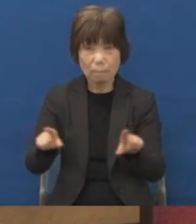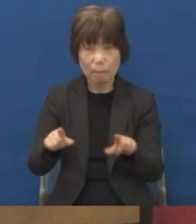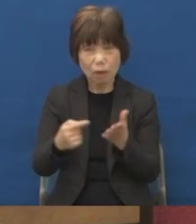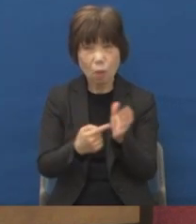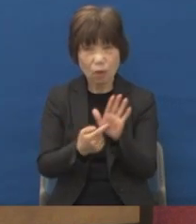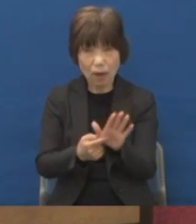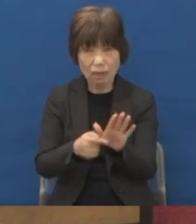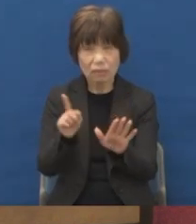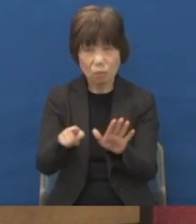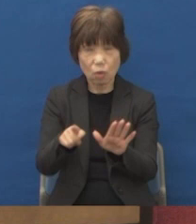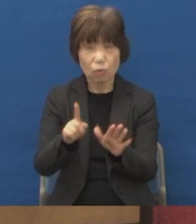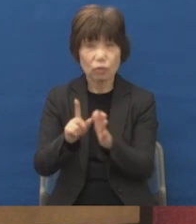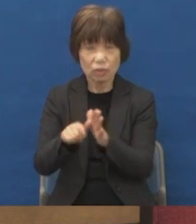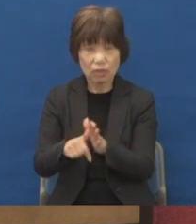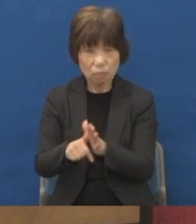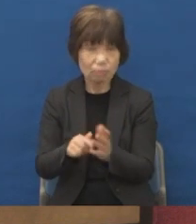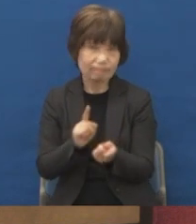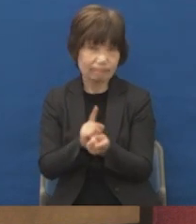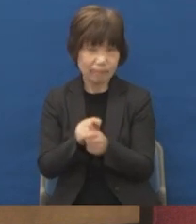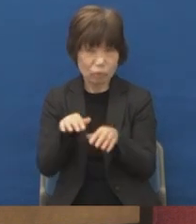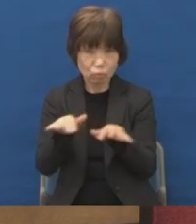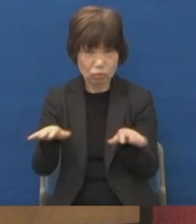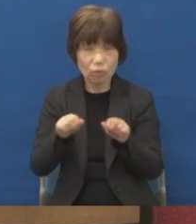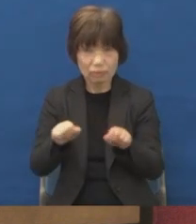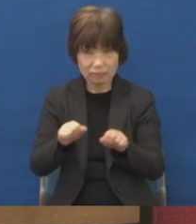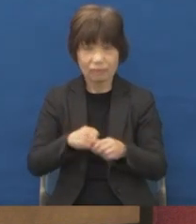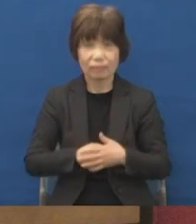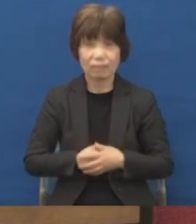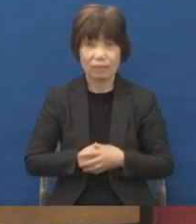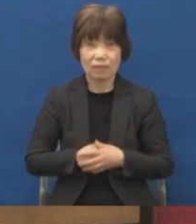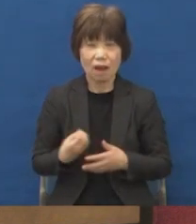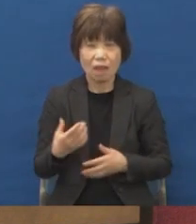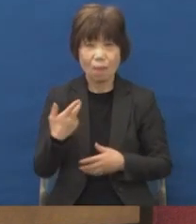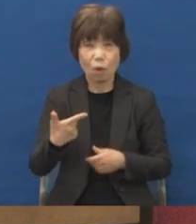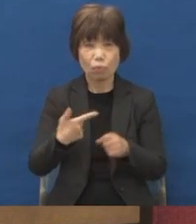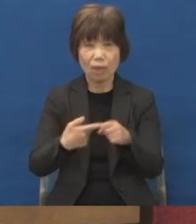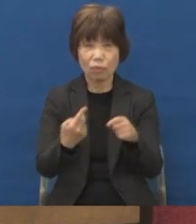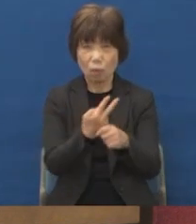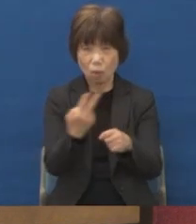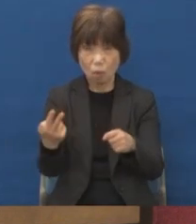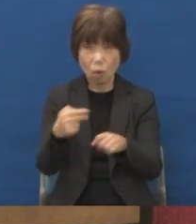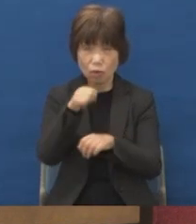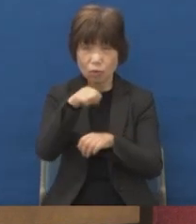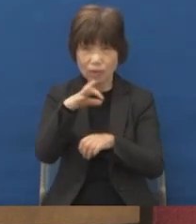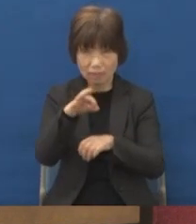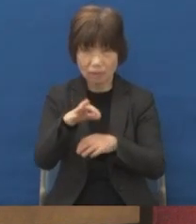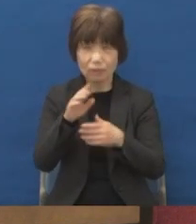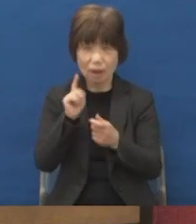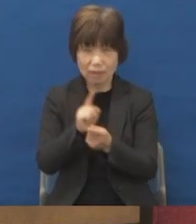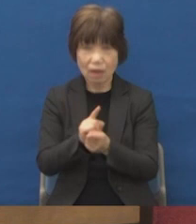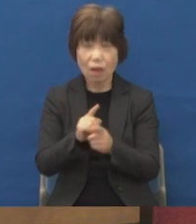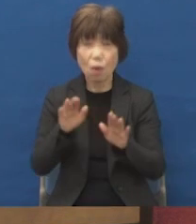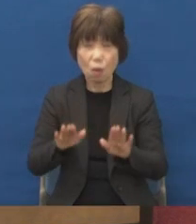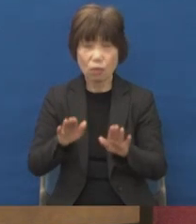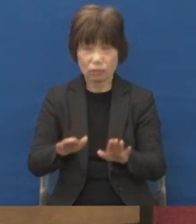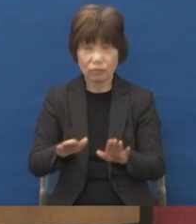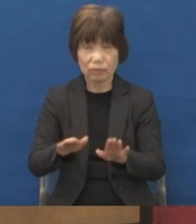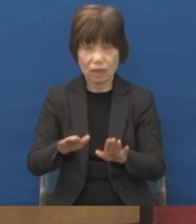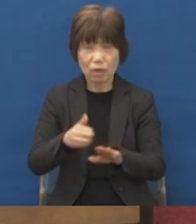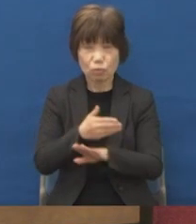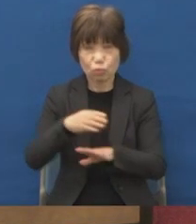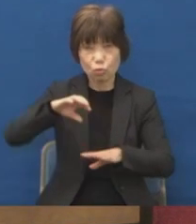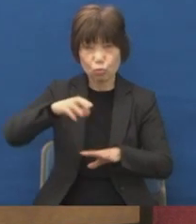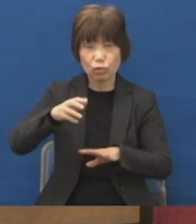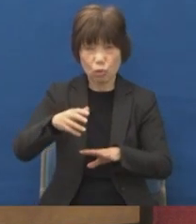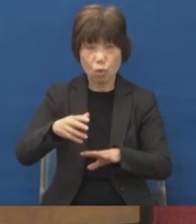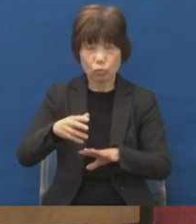めていただくよう求めます。令和6年度予算に加え、本市会では、水道の指定給水設備工事事